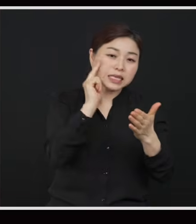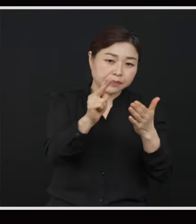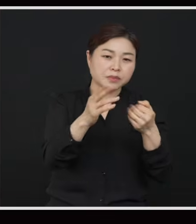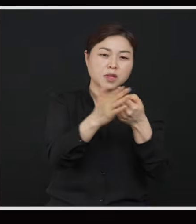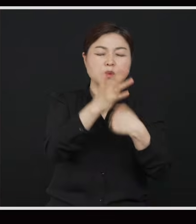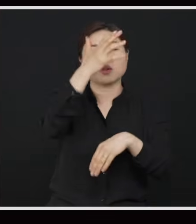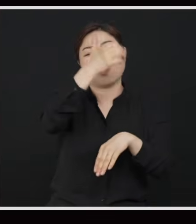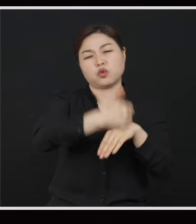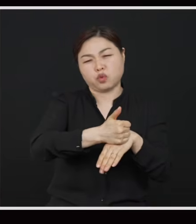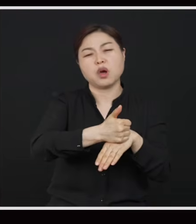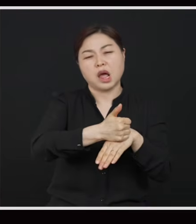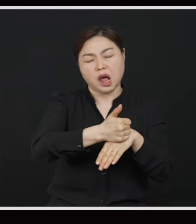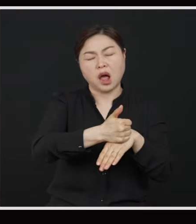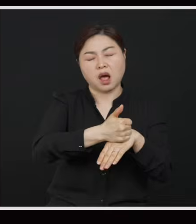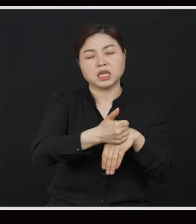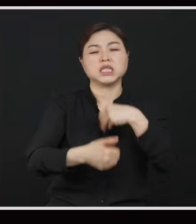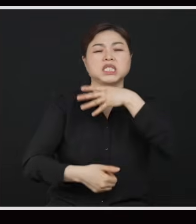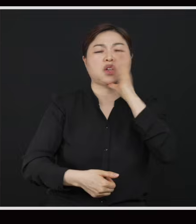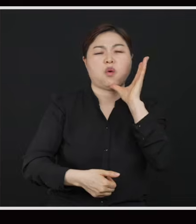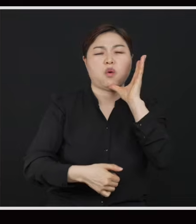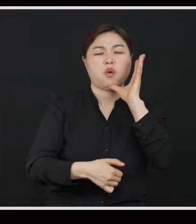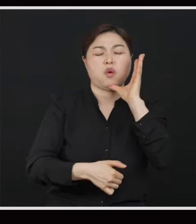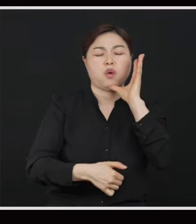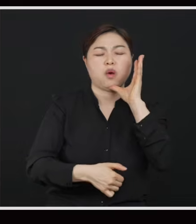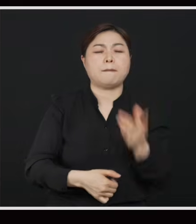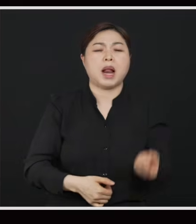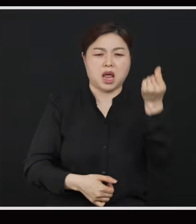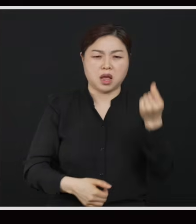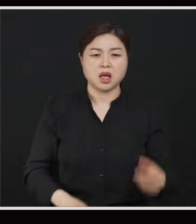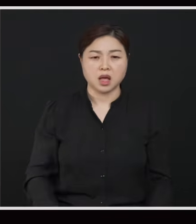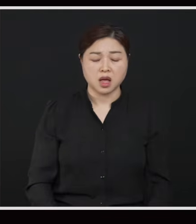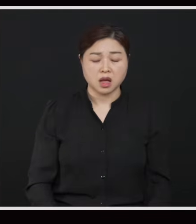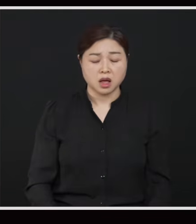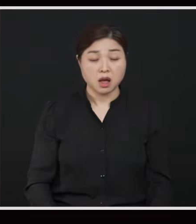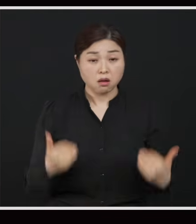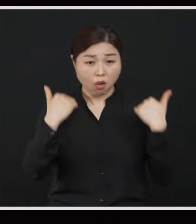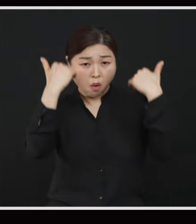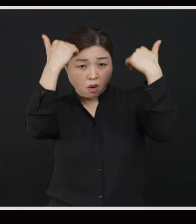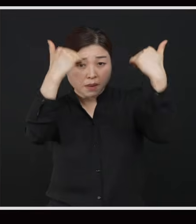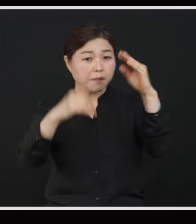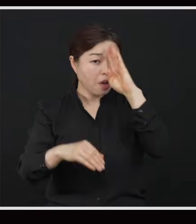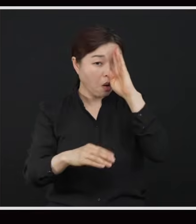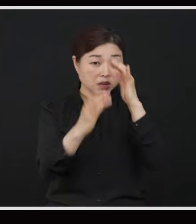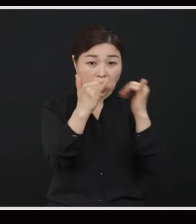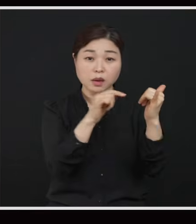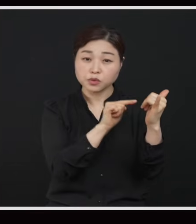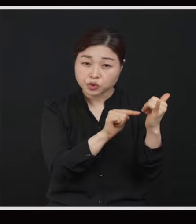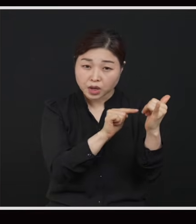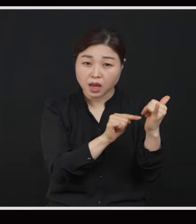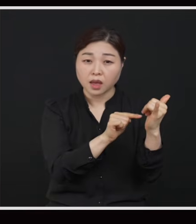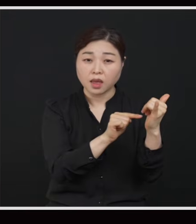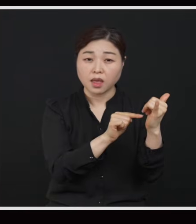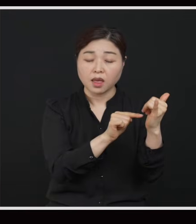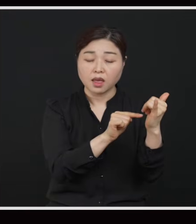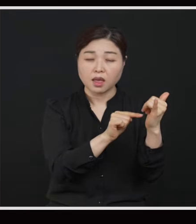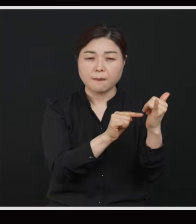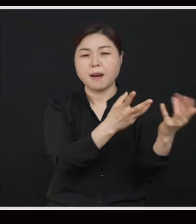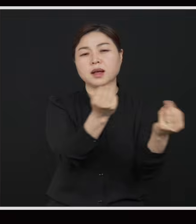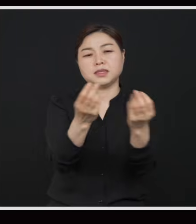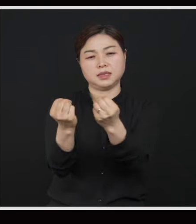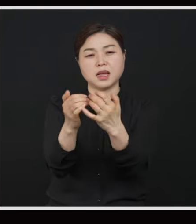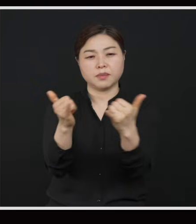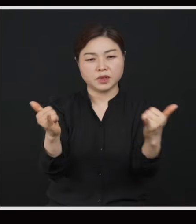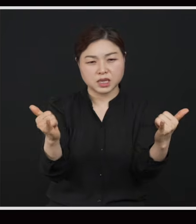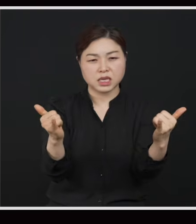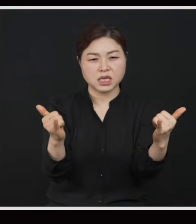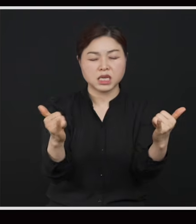부작용이 있습니다. 노화가 촉진이 돼요. 그래서 이 거인증을 앓는 사람들 중에 이 사람을 포함해서 많은